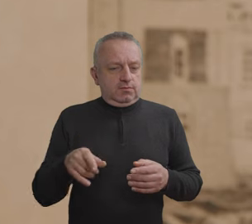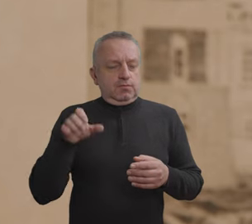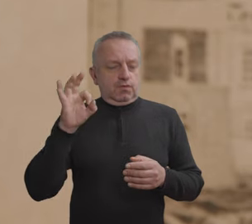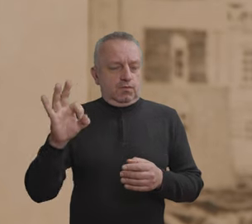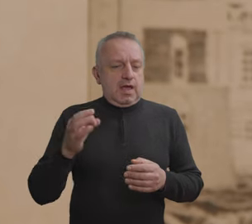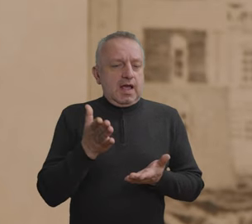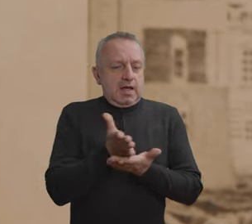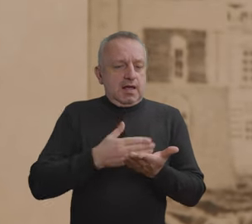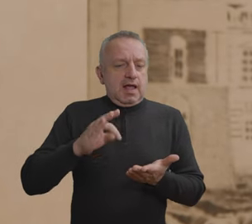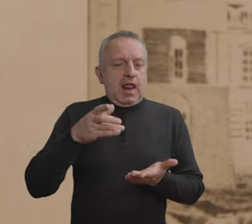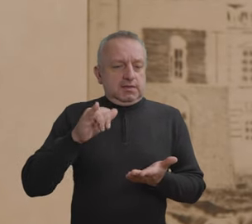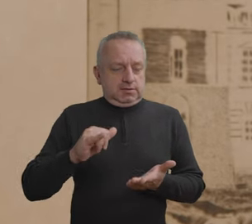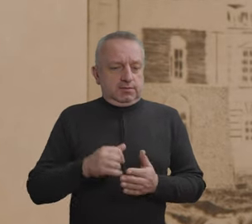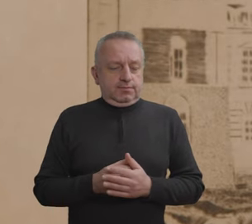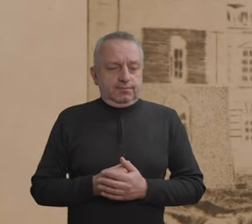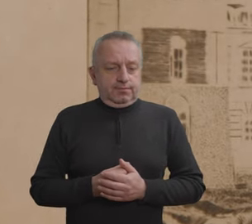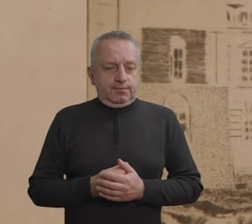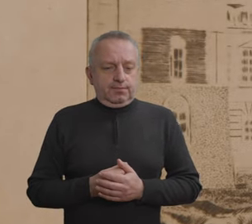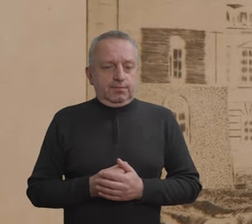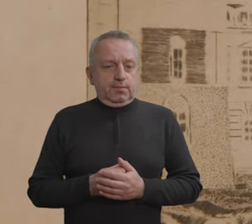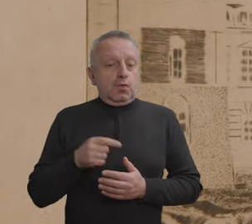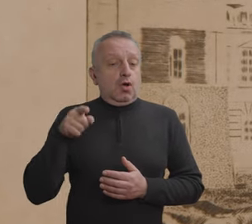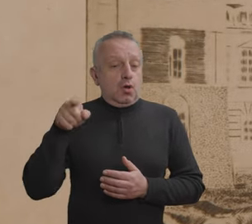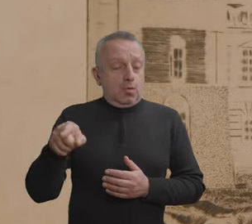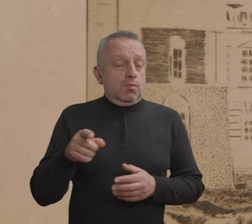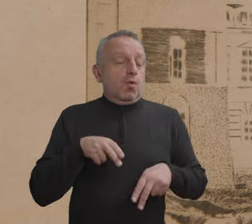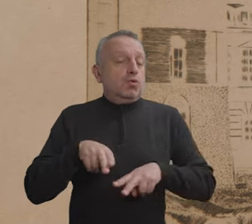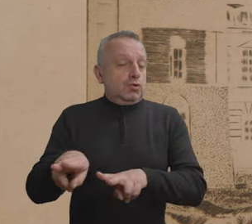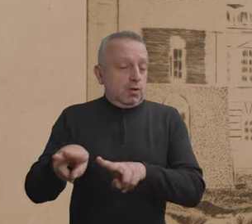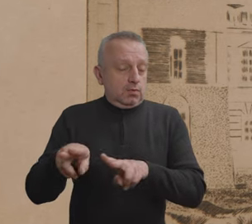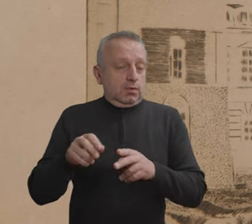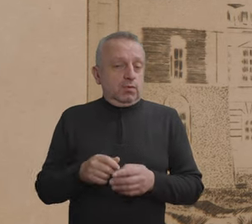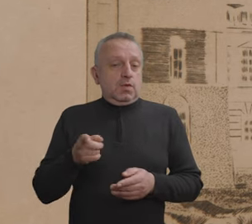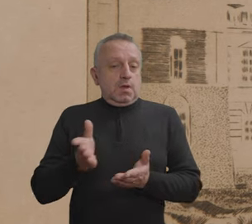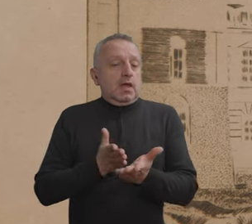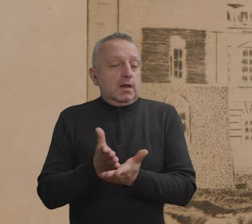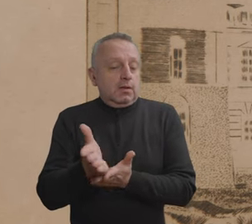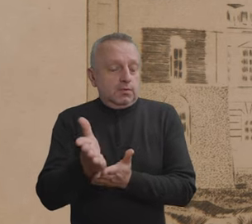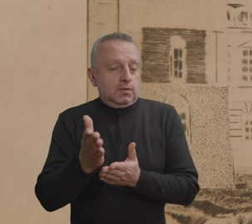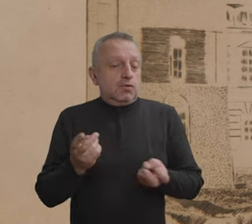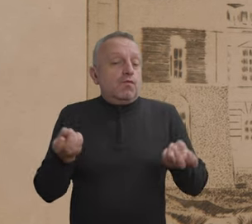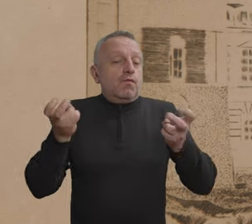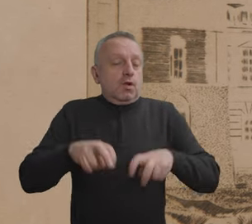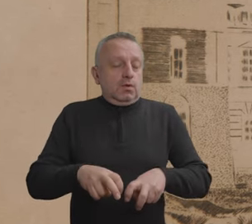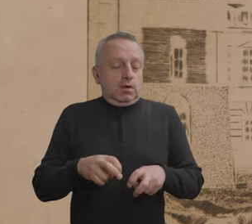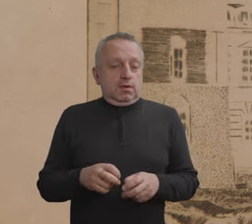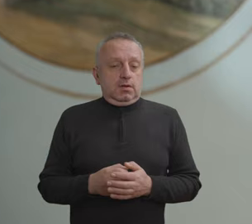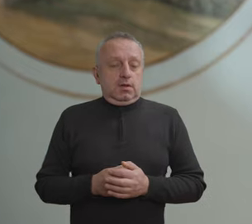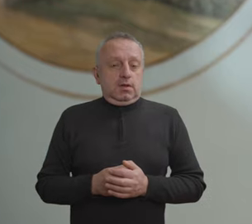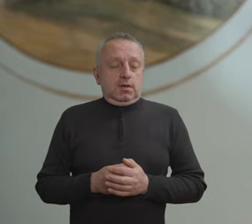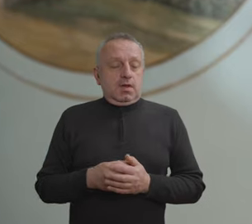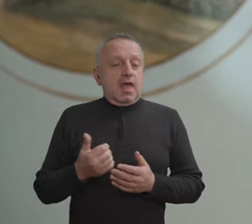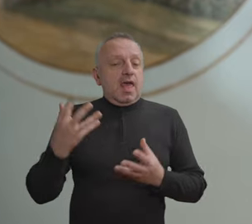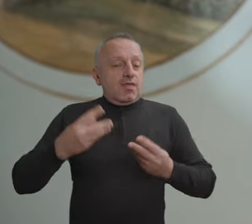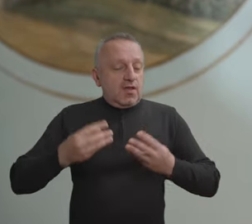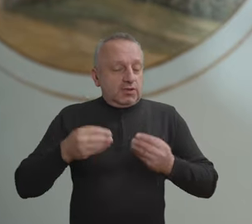przemysłu w Galicji, w zaborze, który był mocno zacofany. To on działał w tym kierunku, aby stworzyć